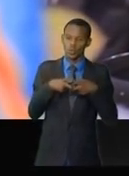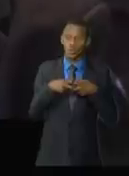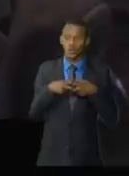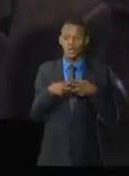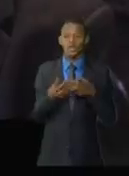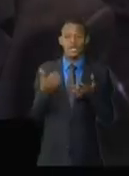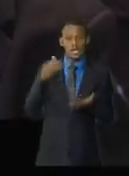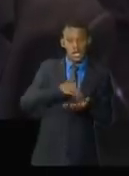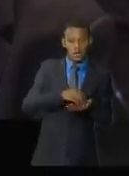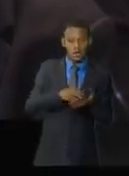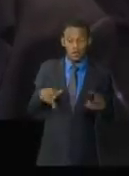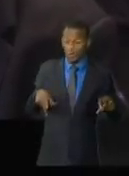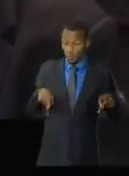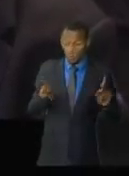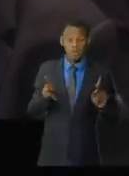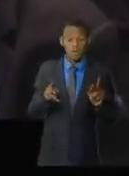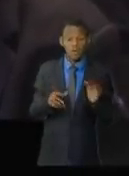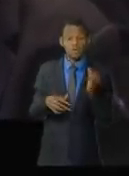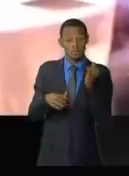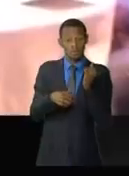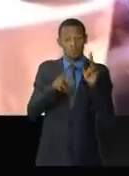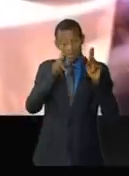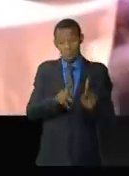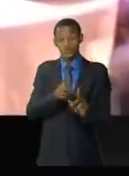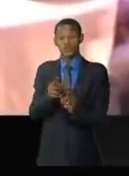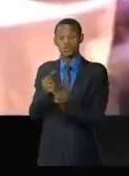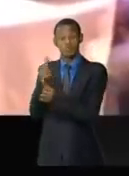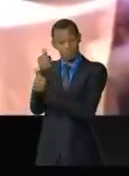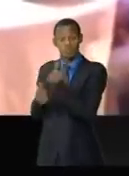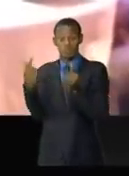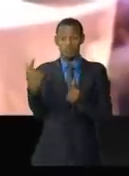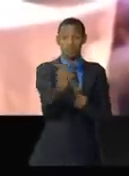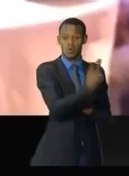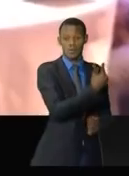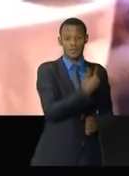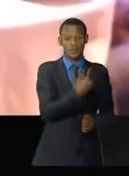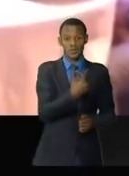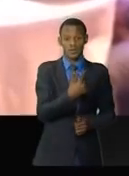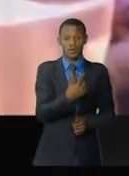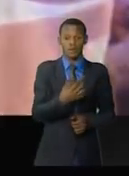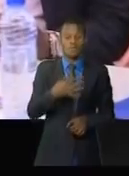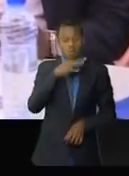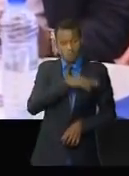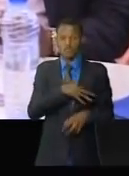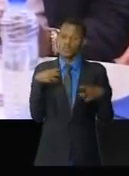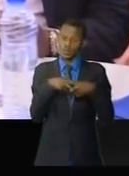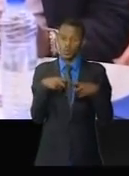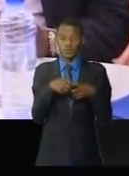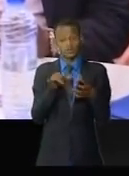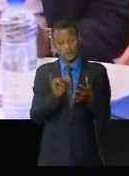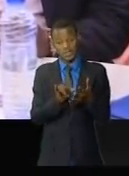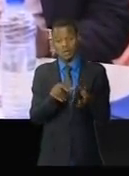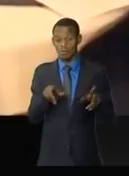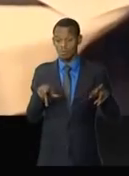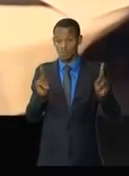électrique constituent des avancées majeures pour l'assainissement de ces secteurs porteurs. Des outils nécessaires